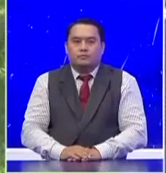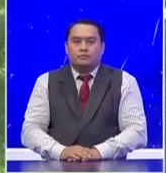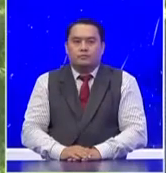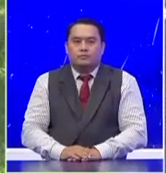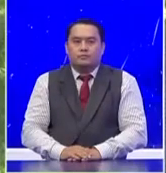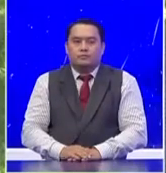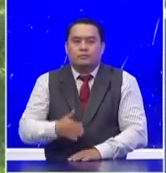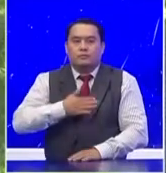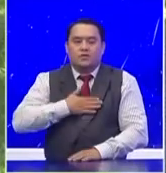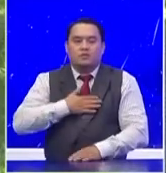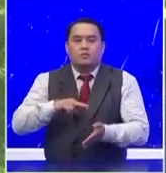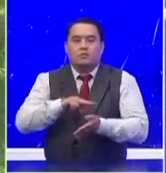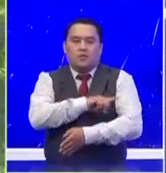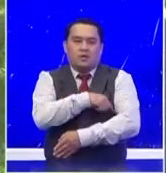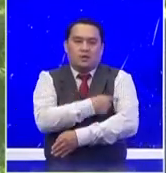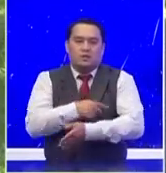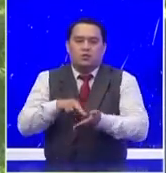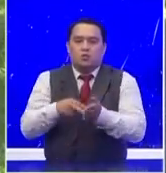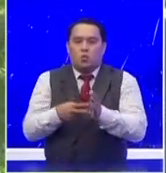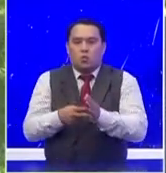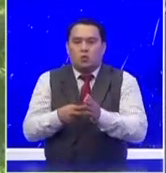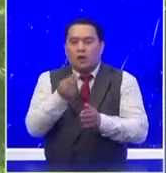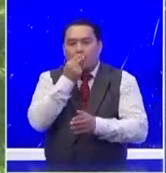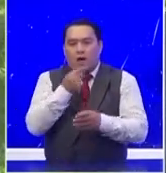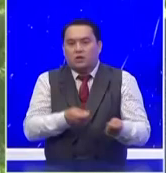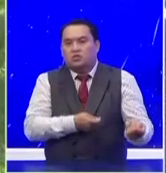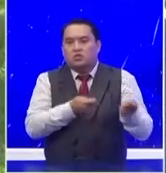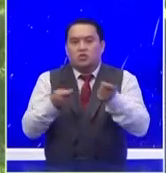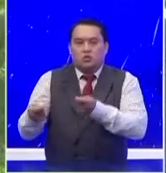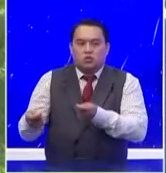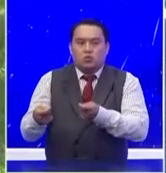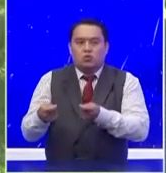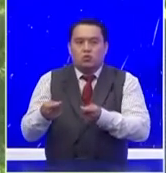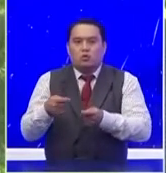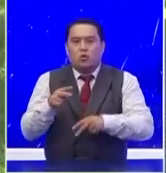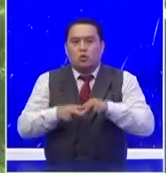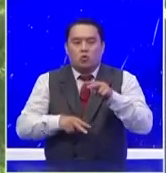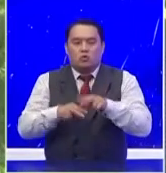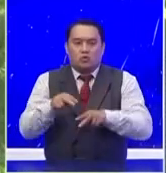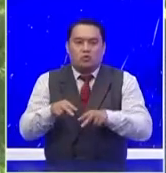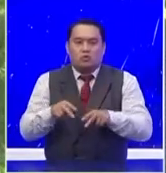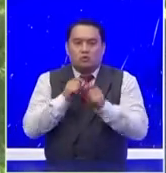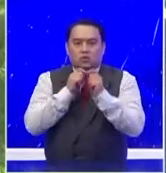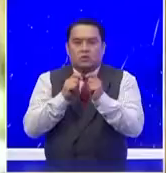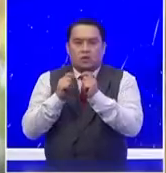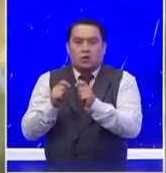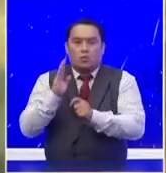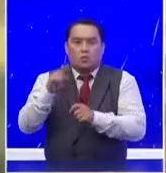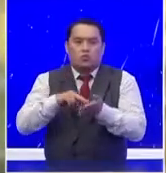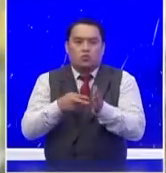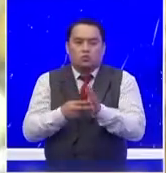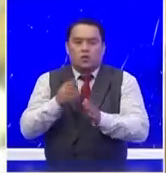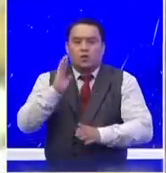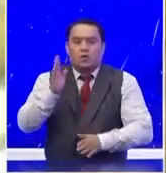медициналық мекемелер жоспарланып отыр, яғни дәрігерлерге ақ жеткізу, басқа да көңіл күйлерін алу мақсатында сыйлықтар табыса ол алдағы уақытта